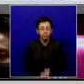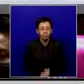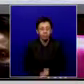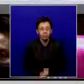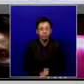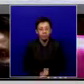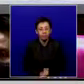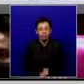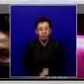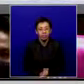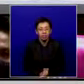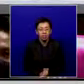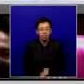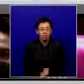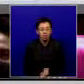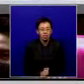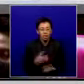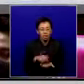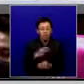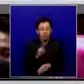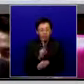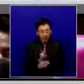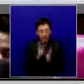ท่านประธานถึงผู้เกี่ยวข้องด้วยนะครับ